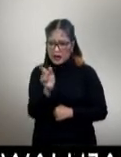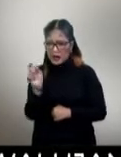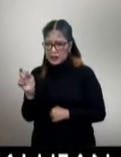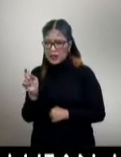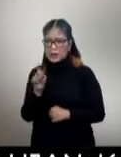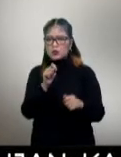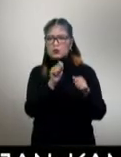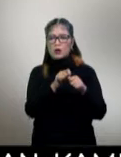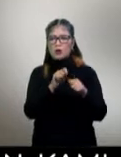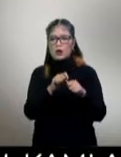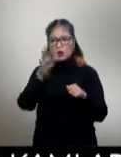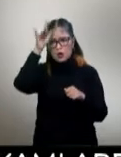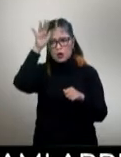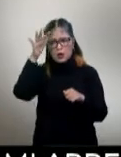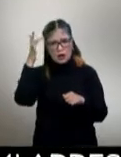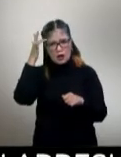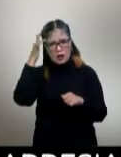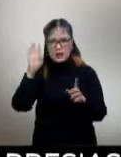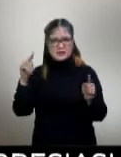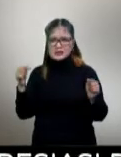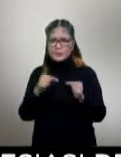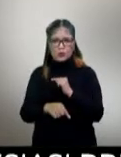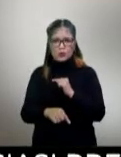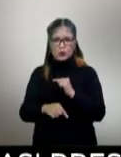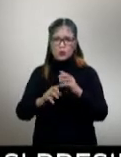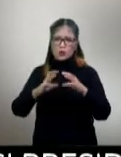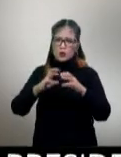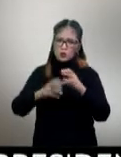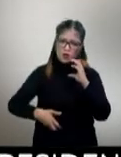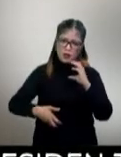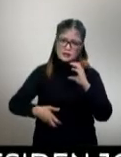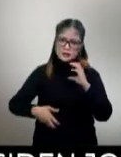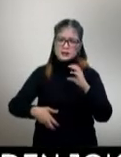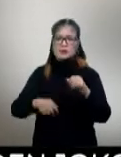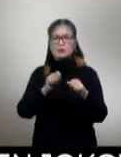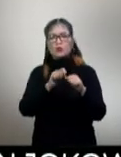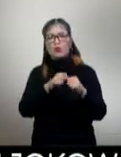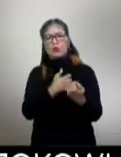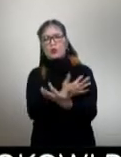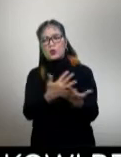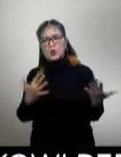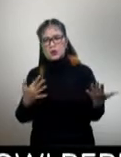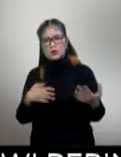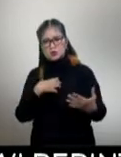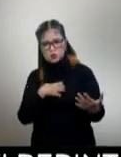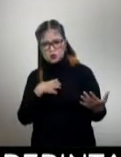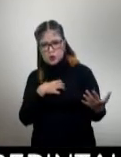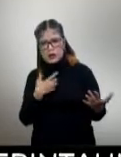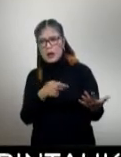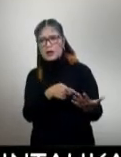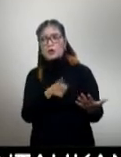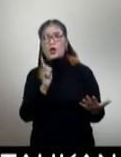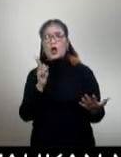menimbulkan salah paham malah menimbulkan juga kecurigaan jangan-jangan memang itu yang dilakukan gitu Nah kalau itu yang mau